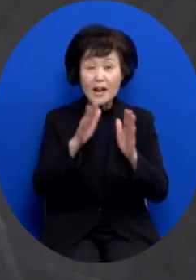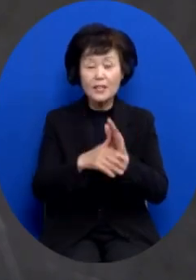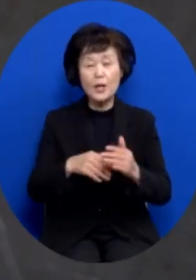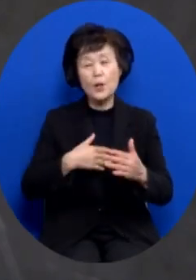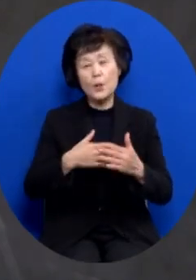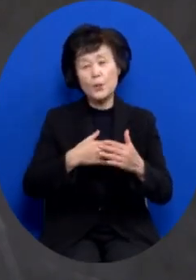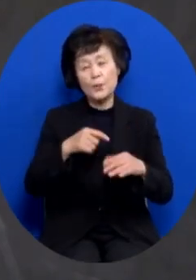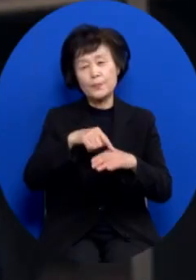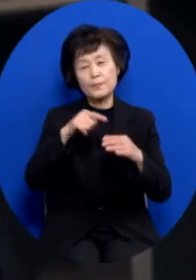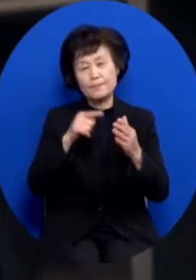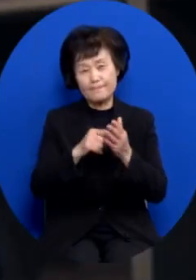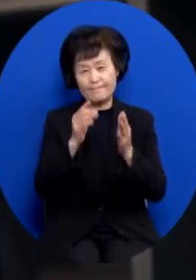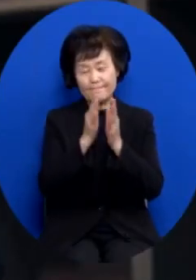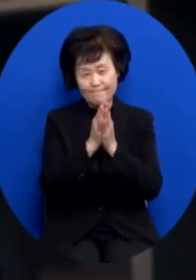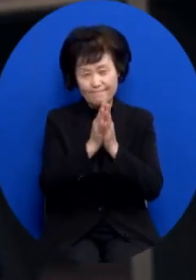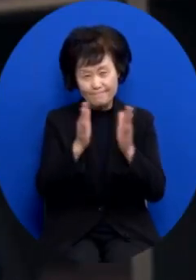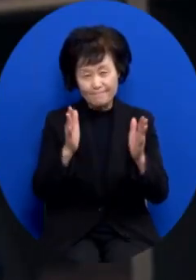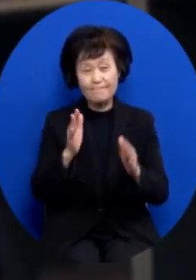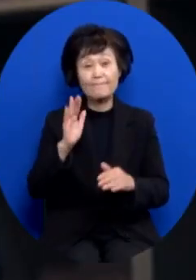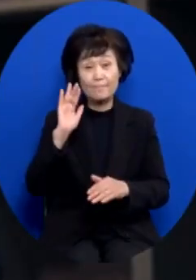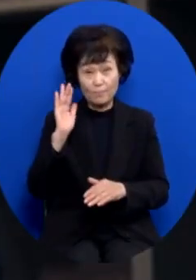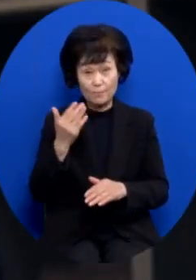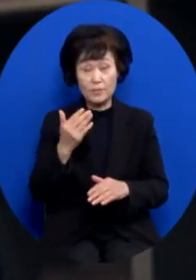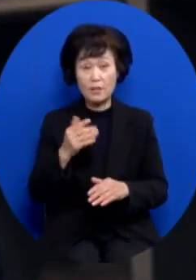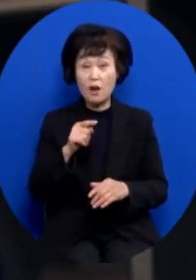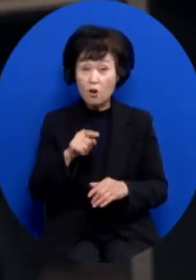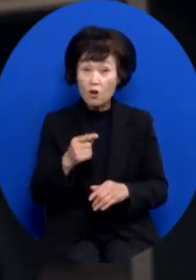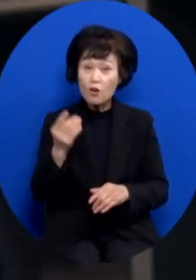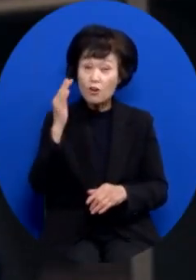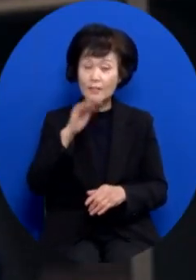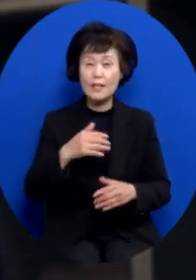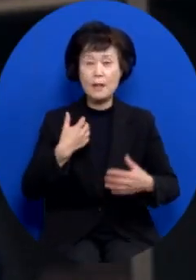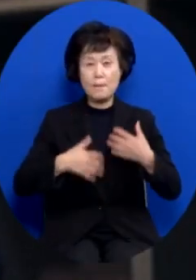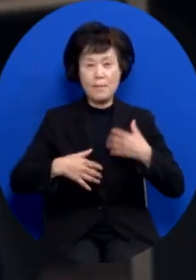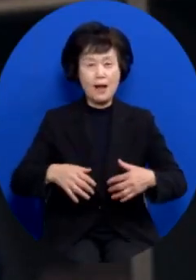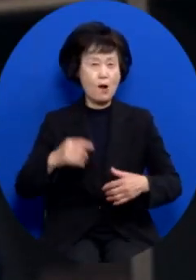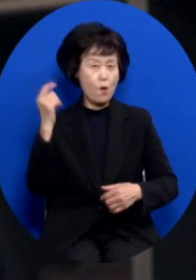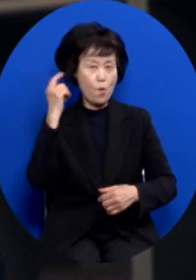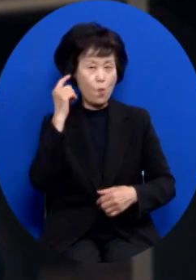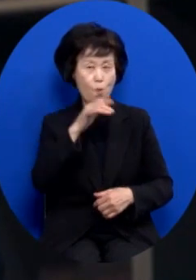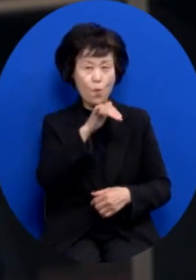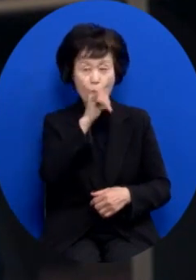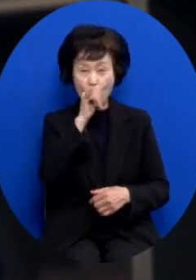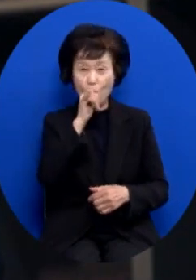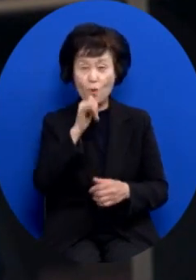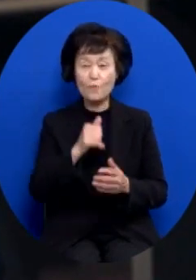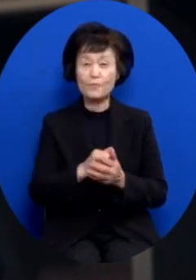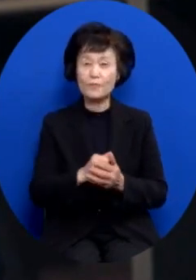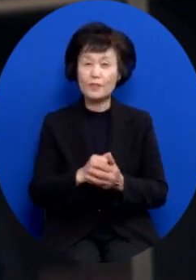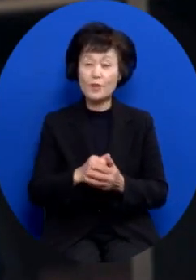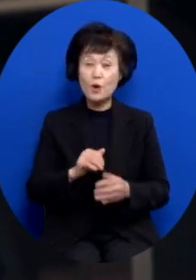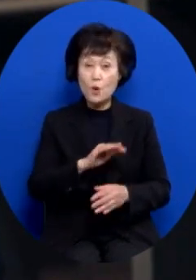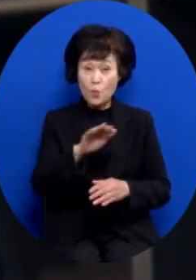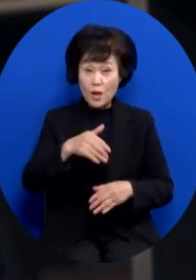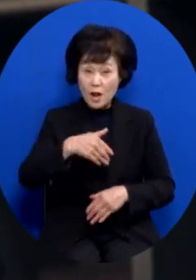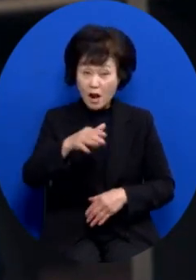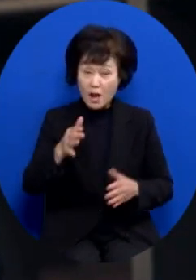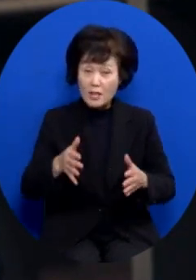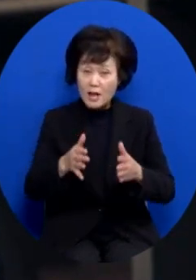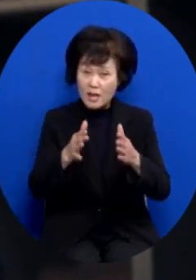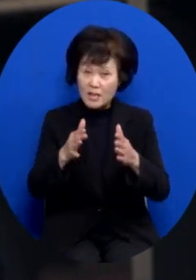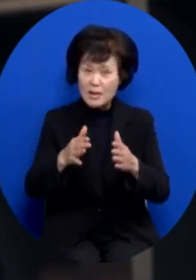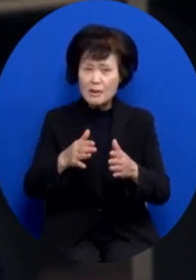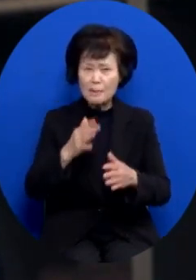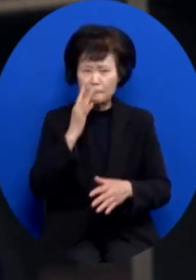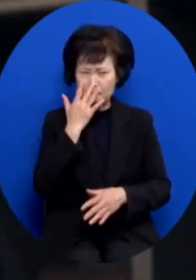시작하게 됩니다 그런데 여기에 반가운 소식이 있습니다 우리의 갈 길을 우리가 알지